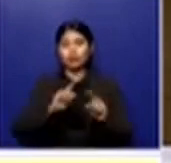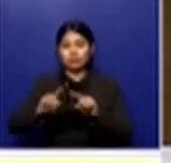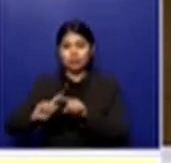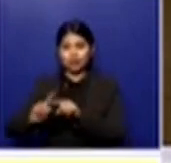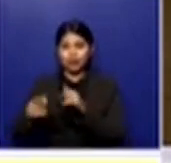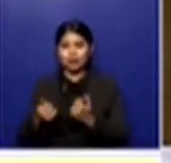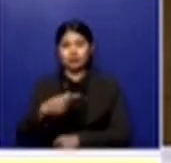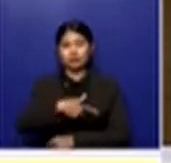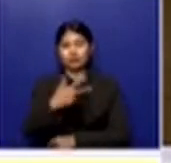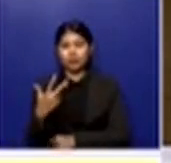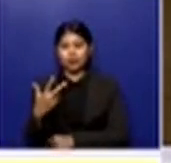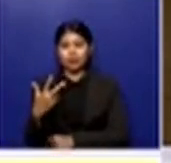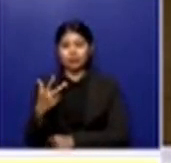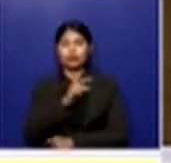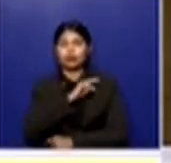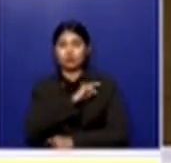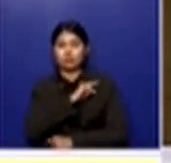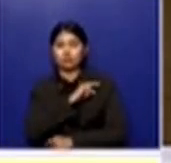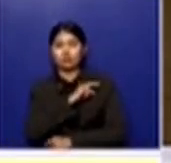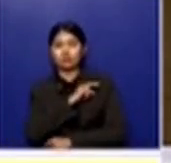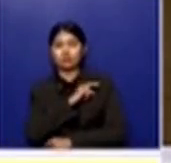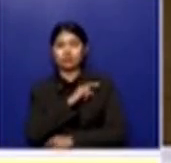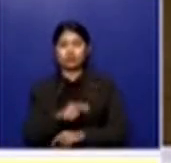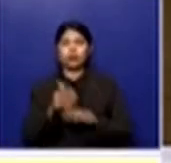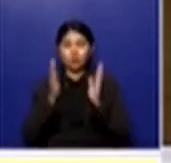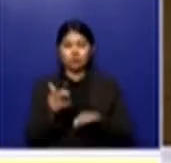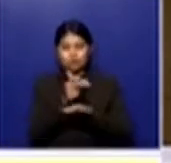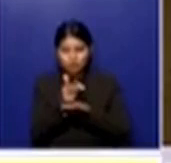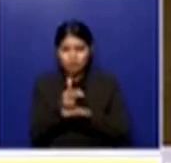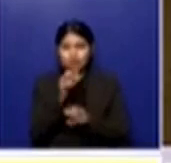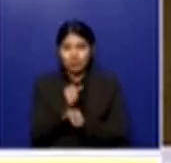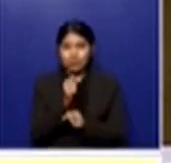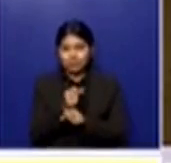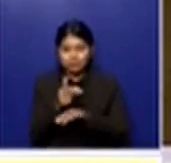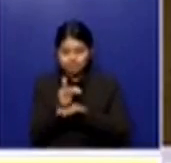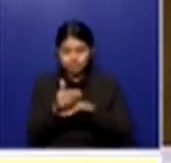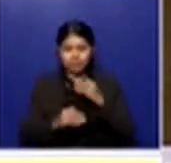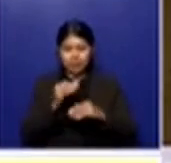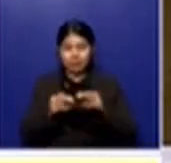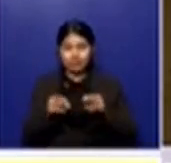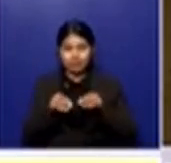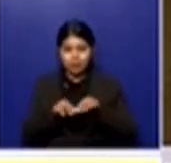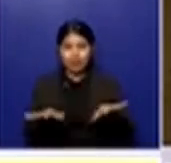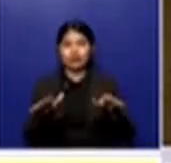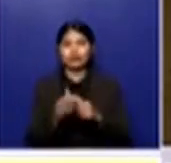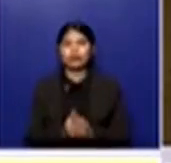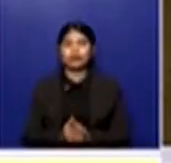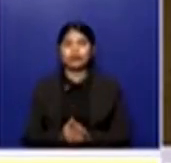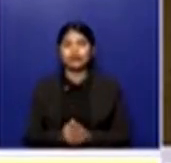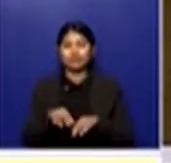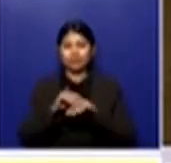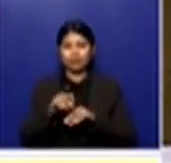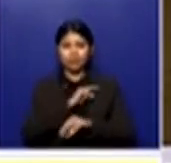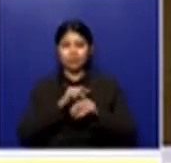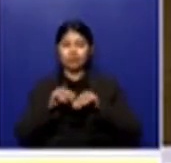ๆโดยไทย PBS ได้รับบทเป็นส่วนของผู้ผลิตงานสื่อสารและผู้พัฒนาศักยภาพนักสื่อสารที่จะเข้า